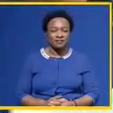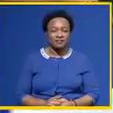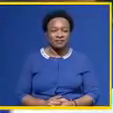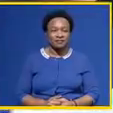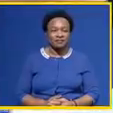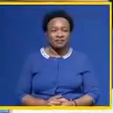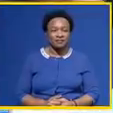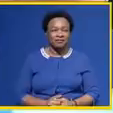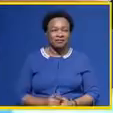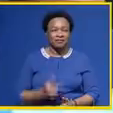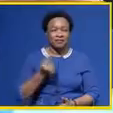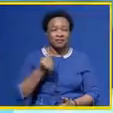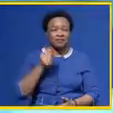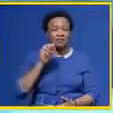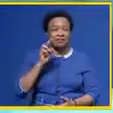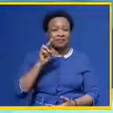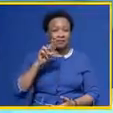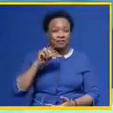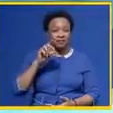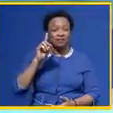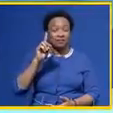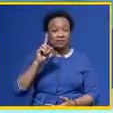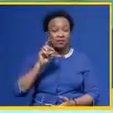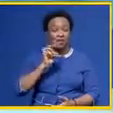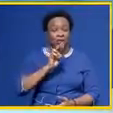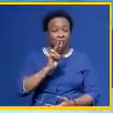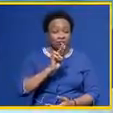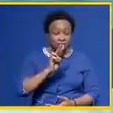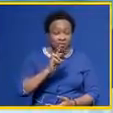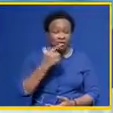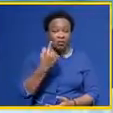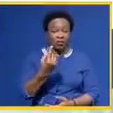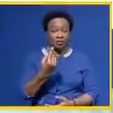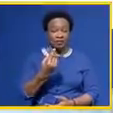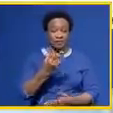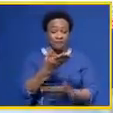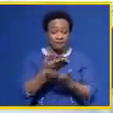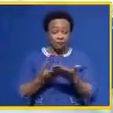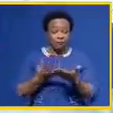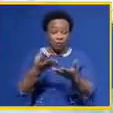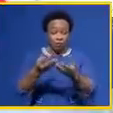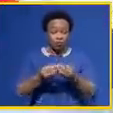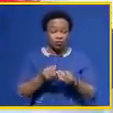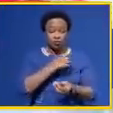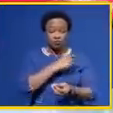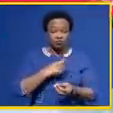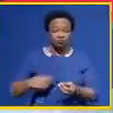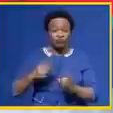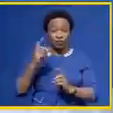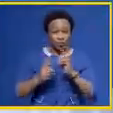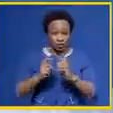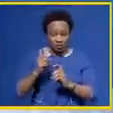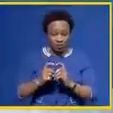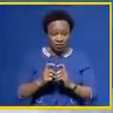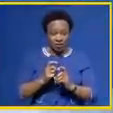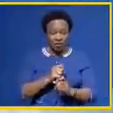Tundu Lissu awa mwanachadema wa kwanza kuchukua fomu za urais akiwakilishwa na wakala.